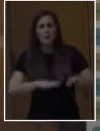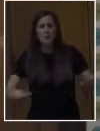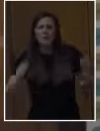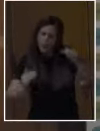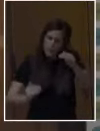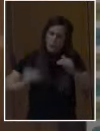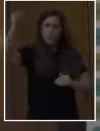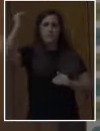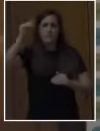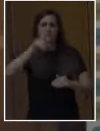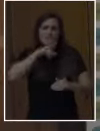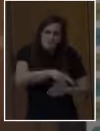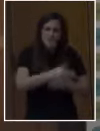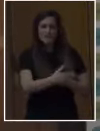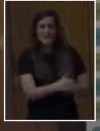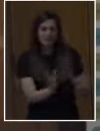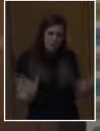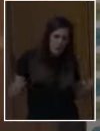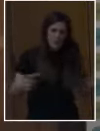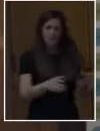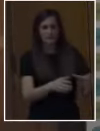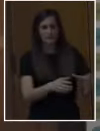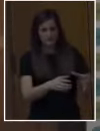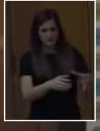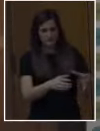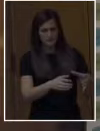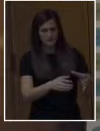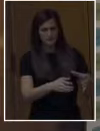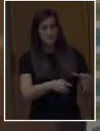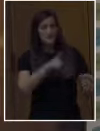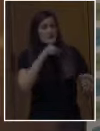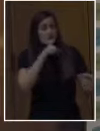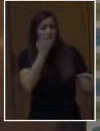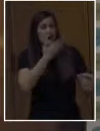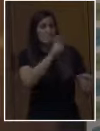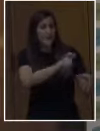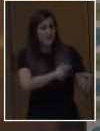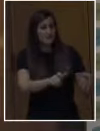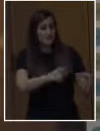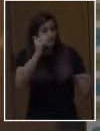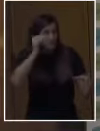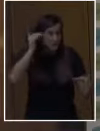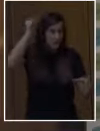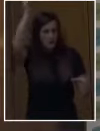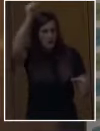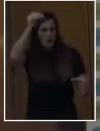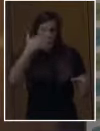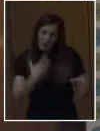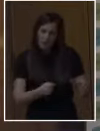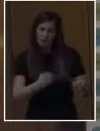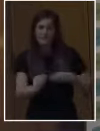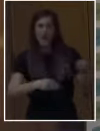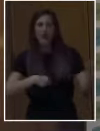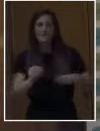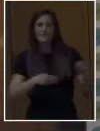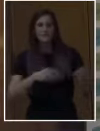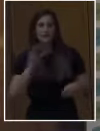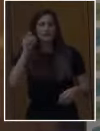τάξη, όλα μαζί, τα οποία όμως έχουν περιθώριο και ευελιξία για προσωπική